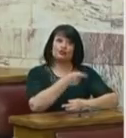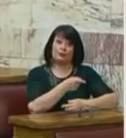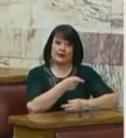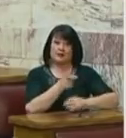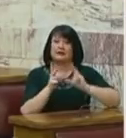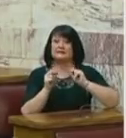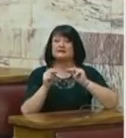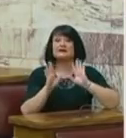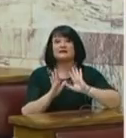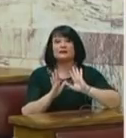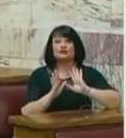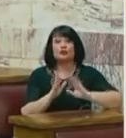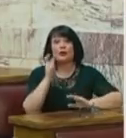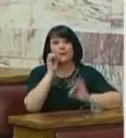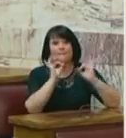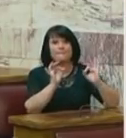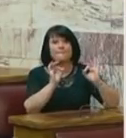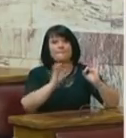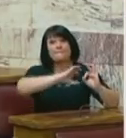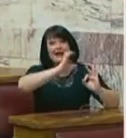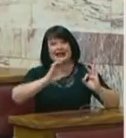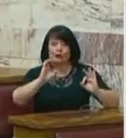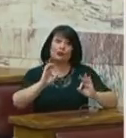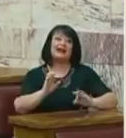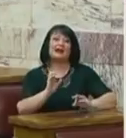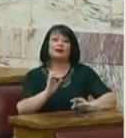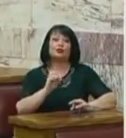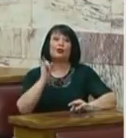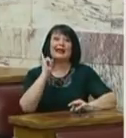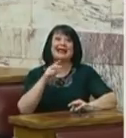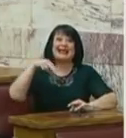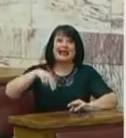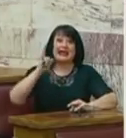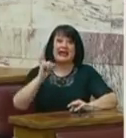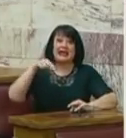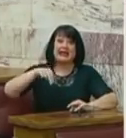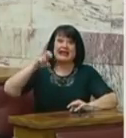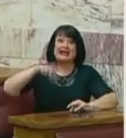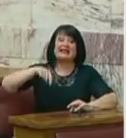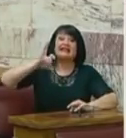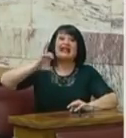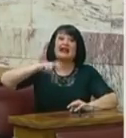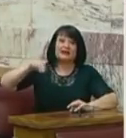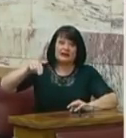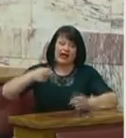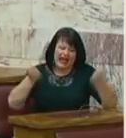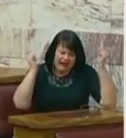Αλλά Μακεδονία του Ίλιντεν σε καμία περίπτωση, διαβάστε ιστορία. Μην παίζετε